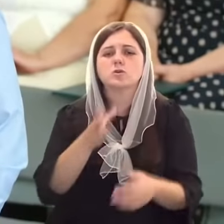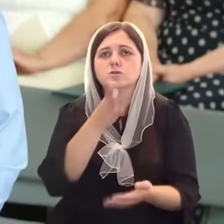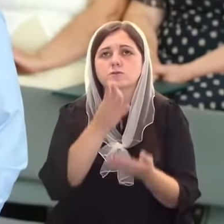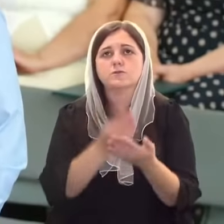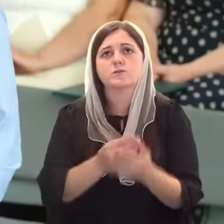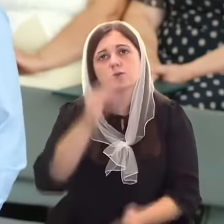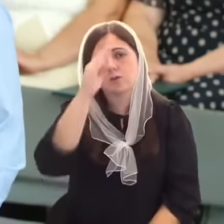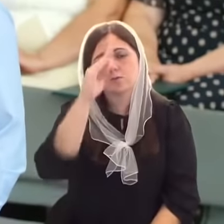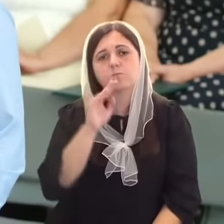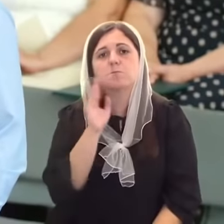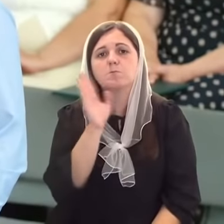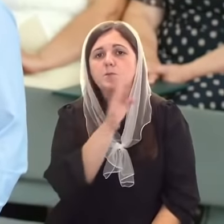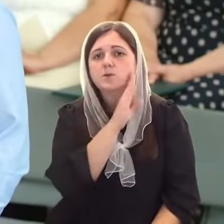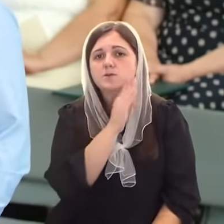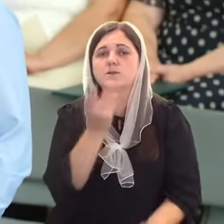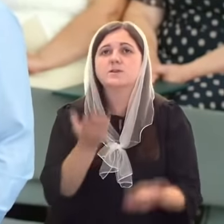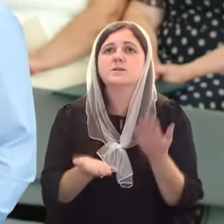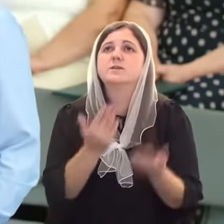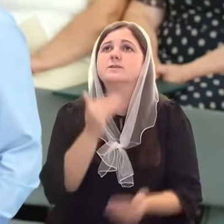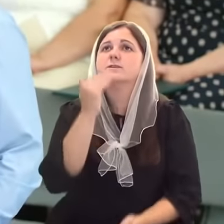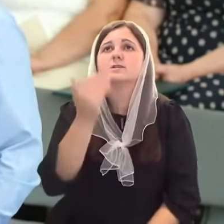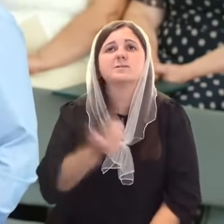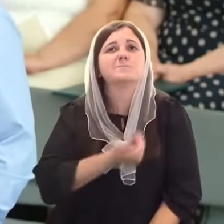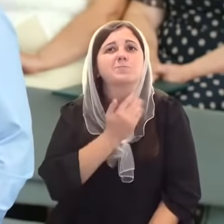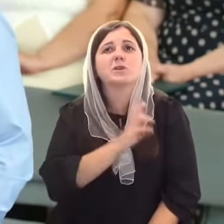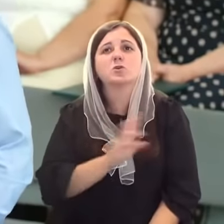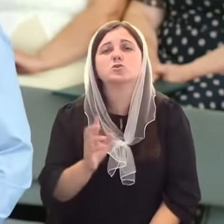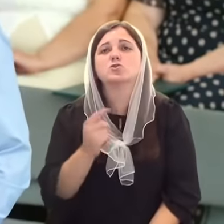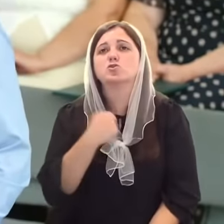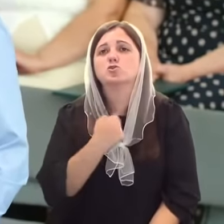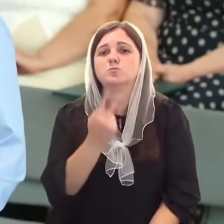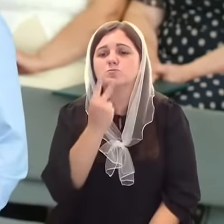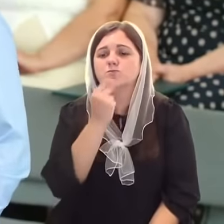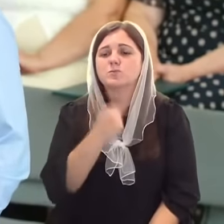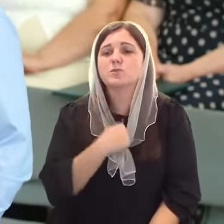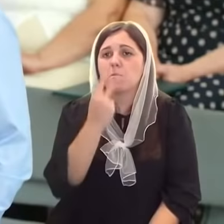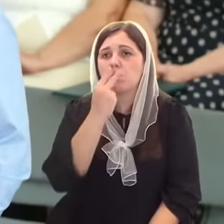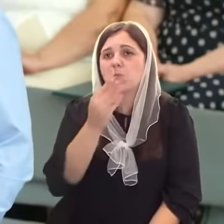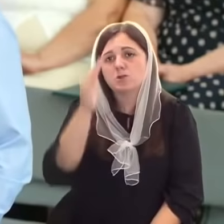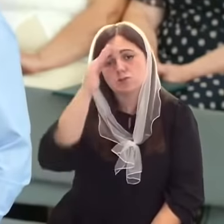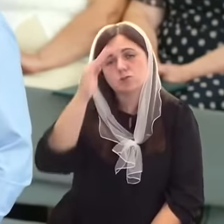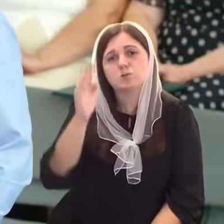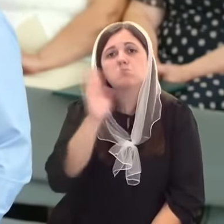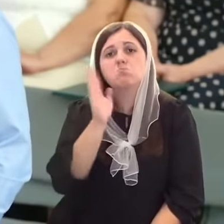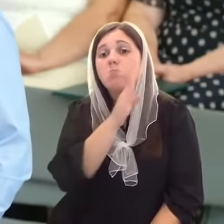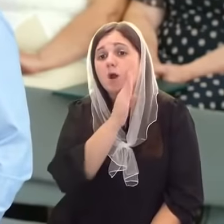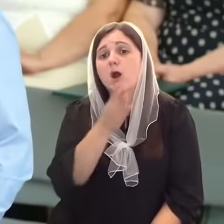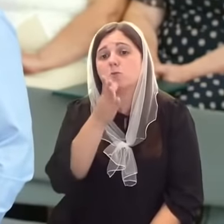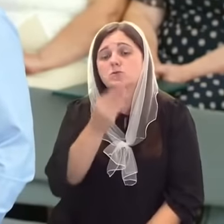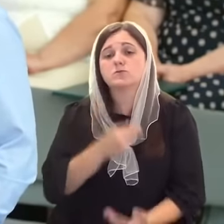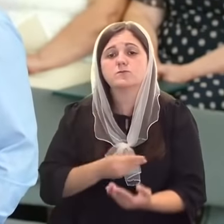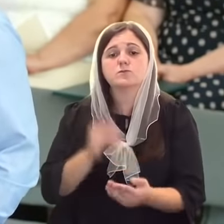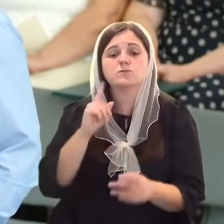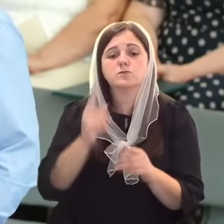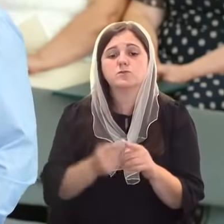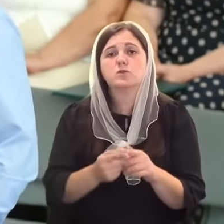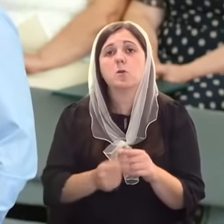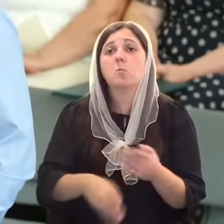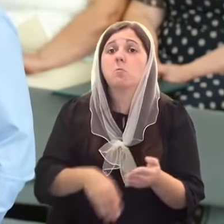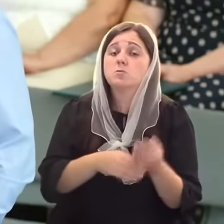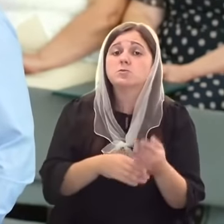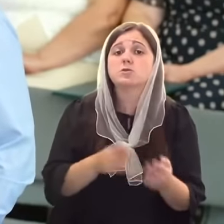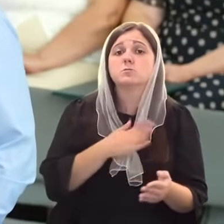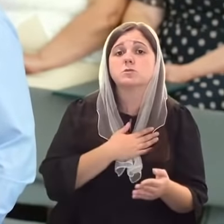родителей, если Ты не хочешь, чтобы я видел свою маму, свою сестру», я даже так начал молиться, «помоги мне с